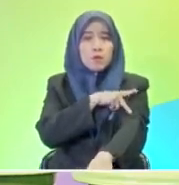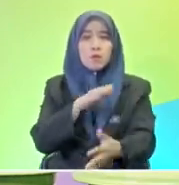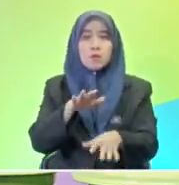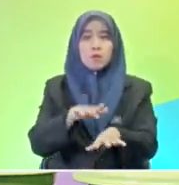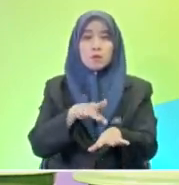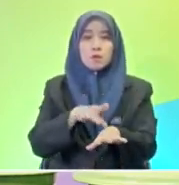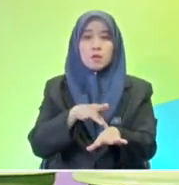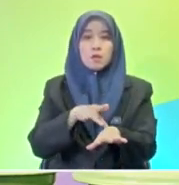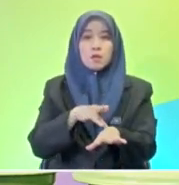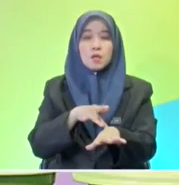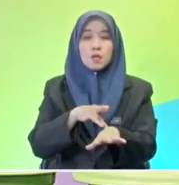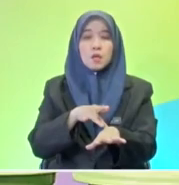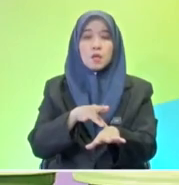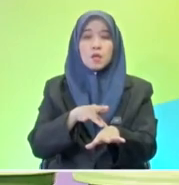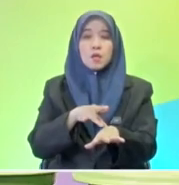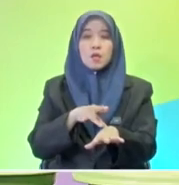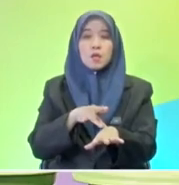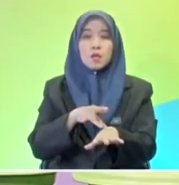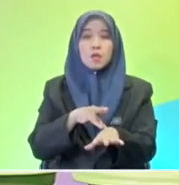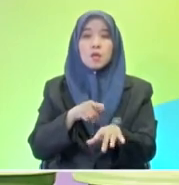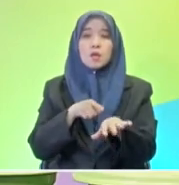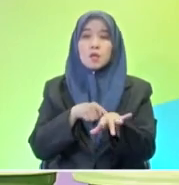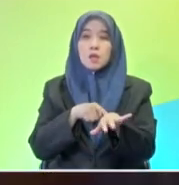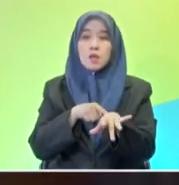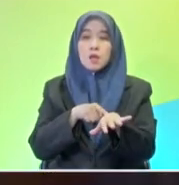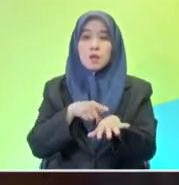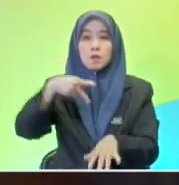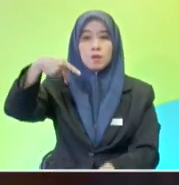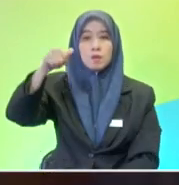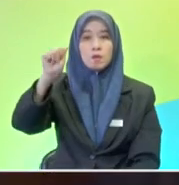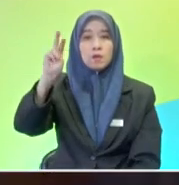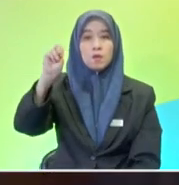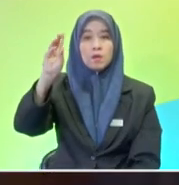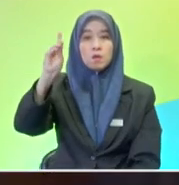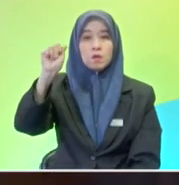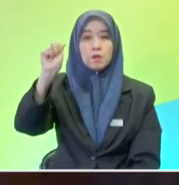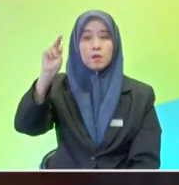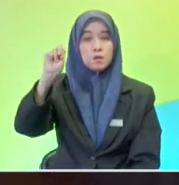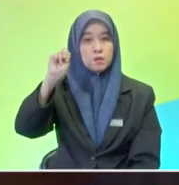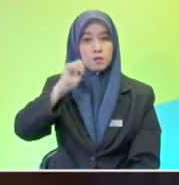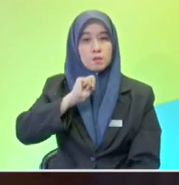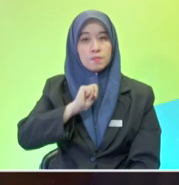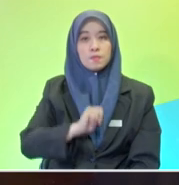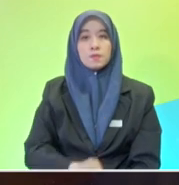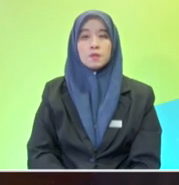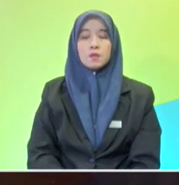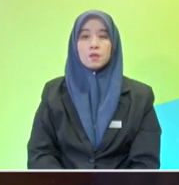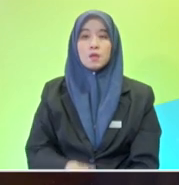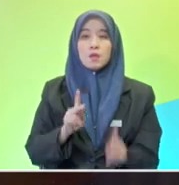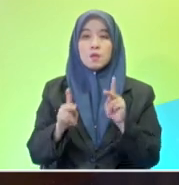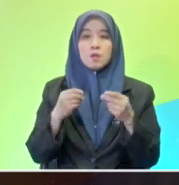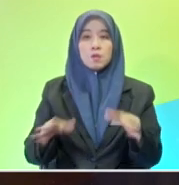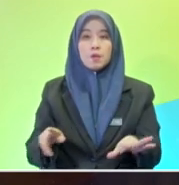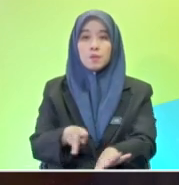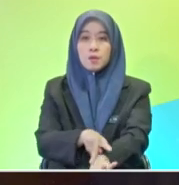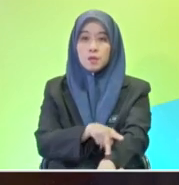daun pandan apa bu-burid kat rumah daun P pandan oke oke kalau dah panjang ada